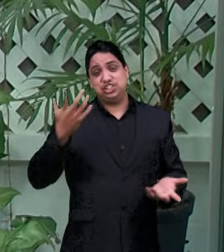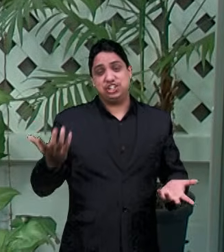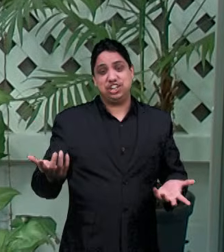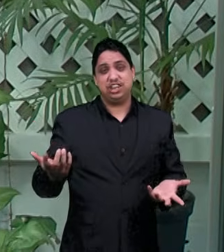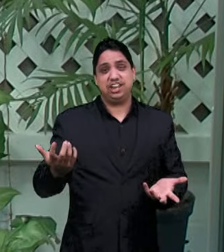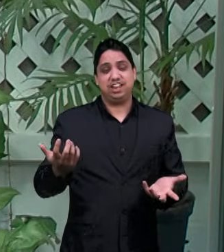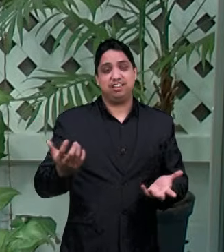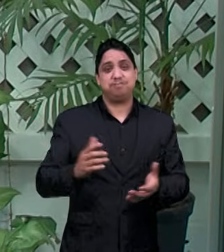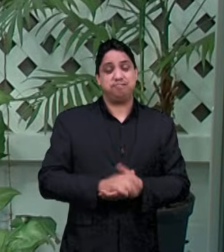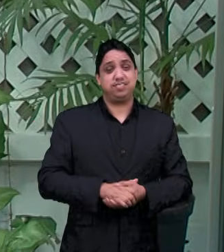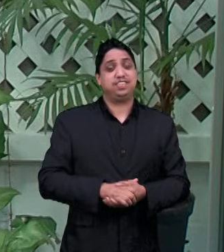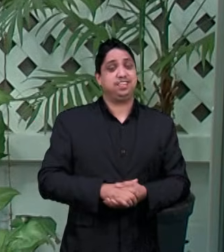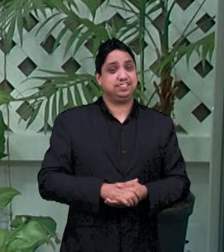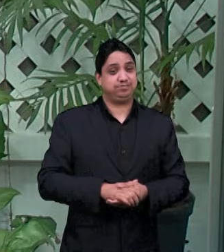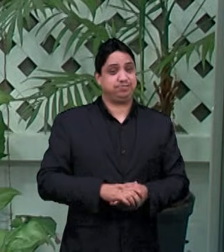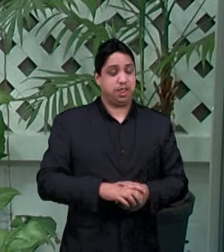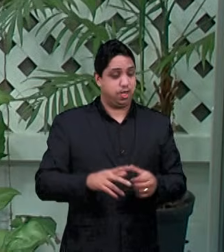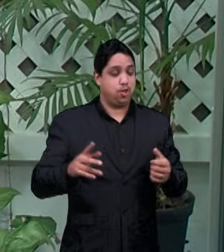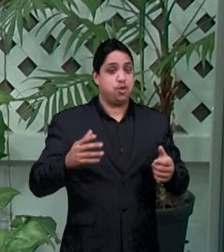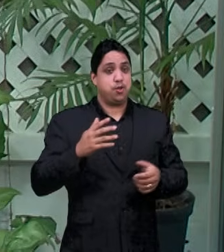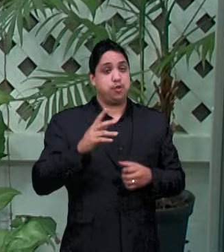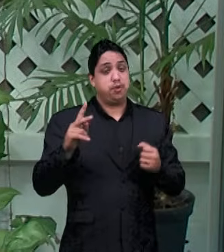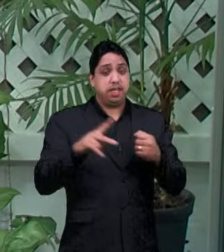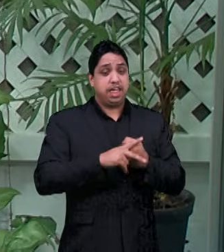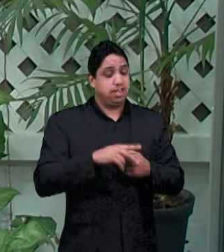Donc le coq ne chante plus.